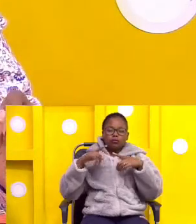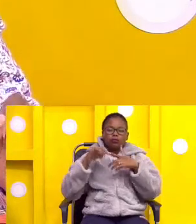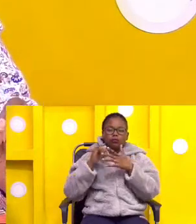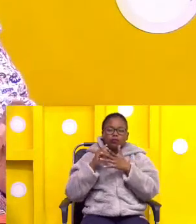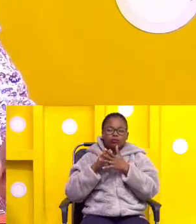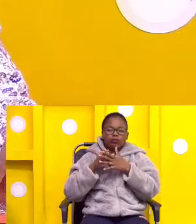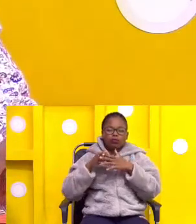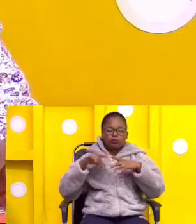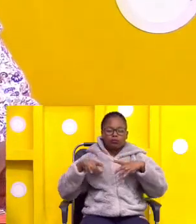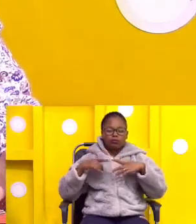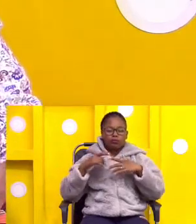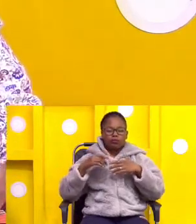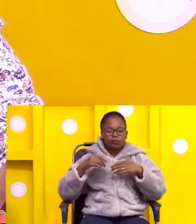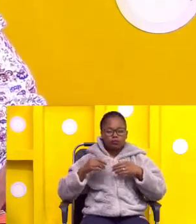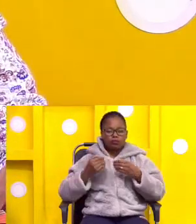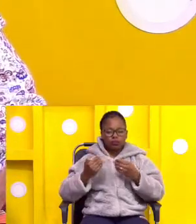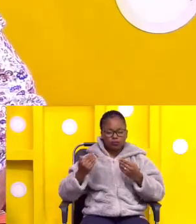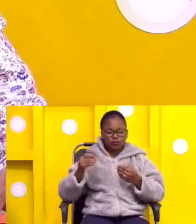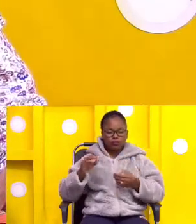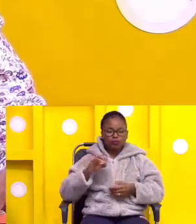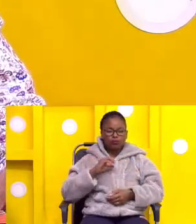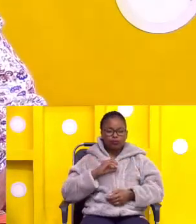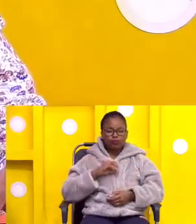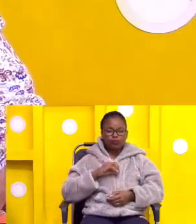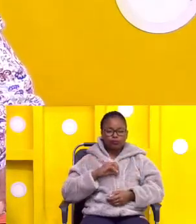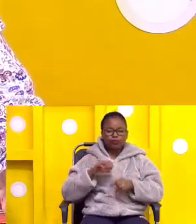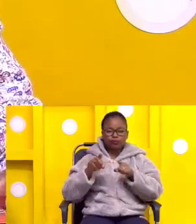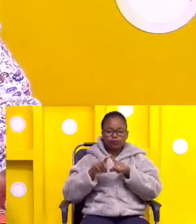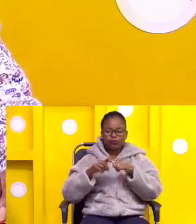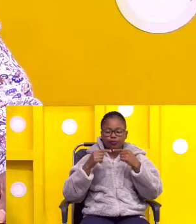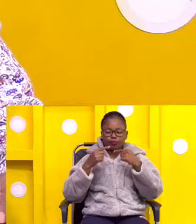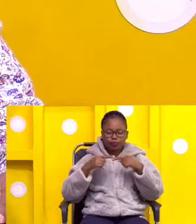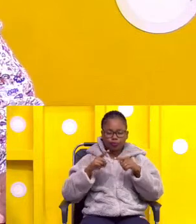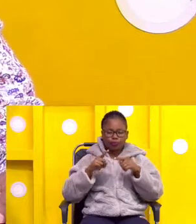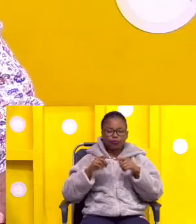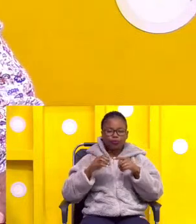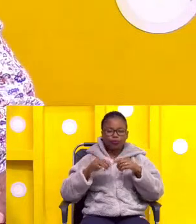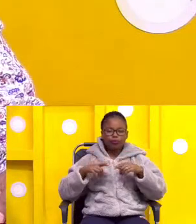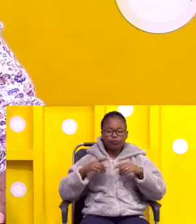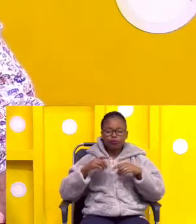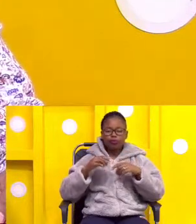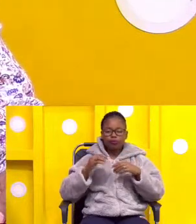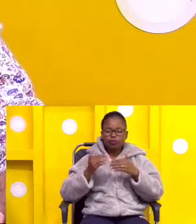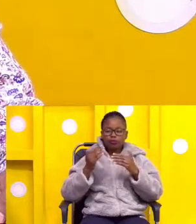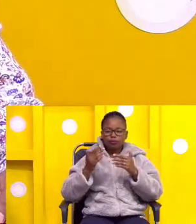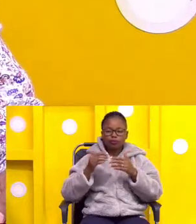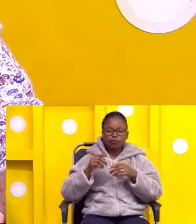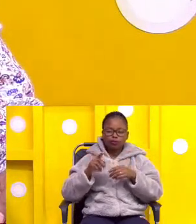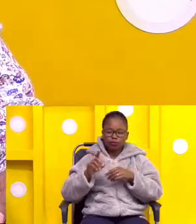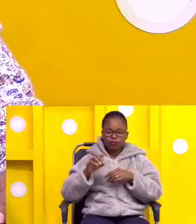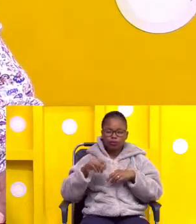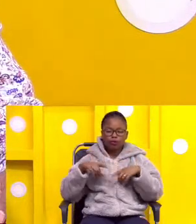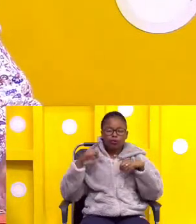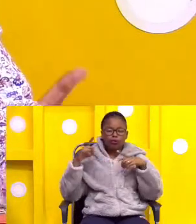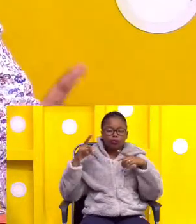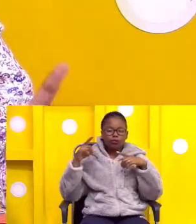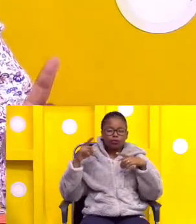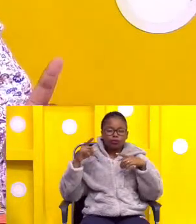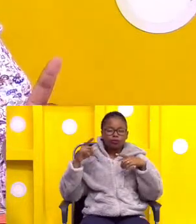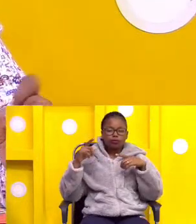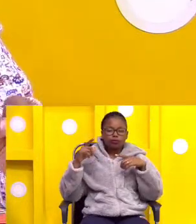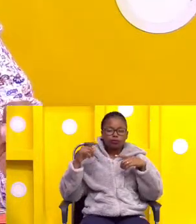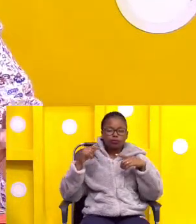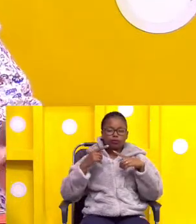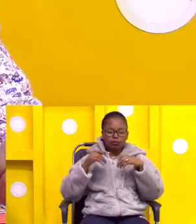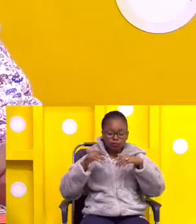gĩgatũũrania na ciana ciaku nacio ikaaria ciugo ciĩ muoyo tũtiĩtũũra nacio no irĩ